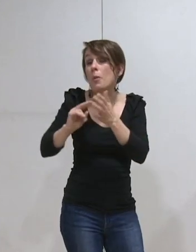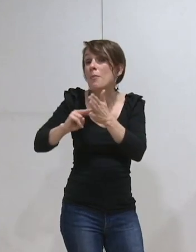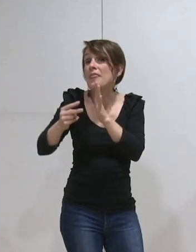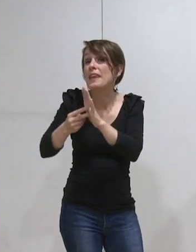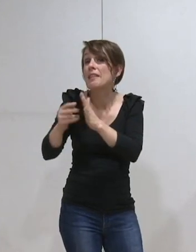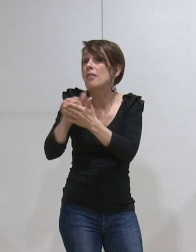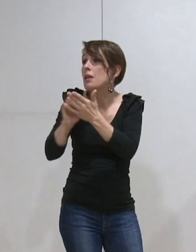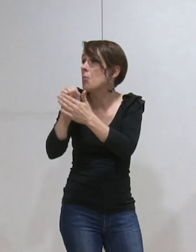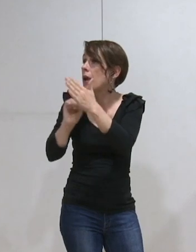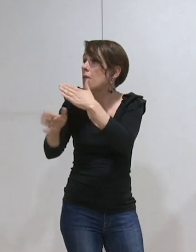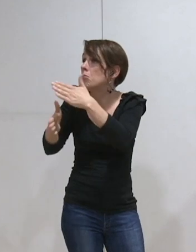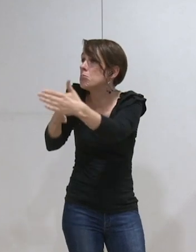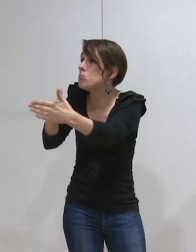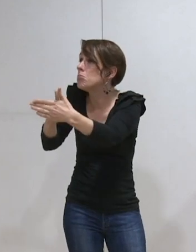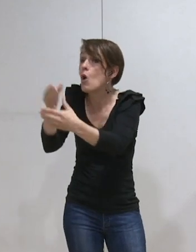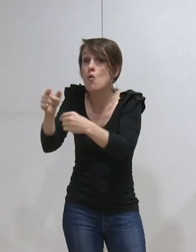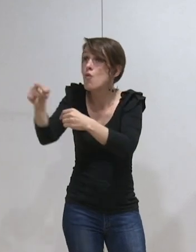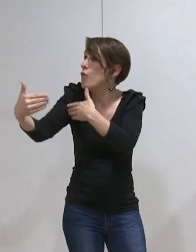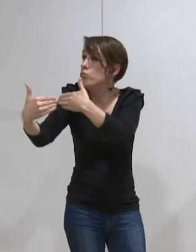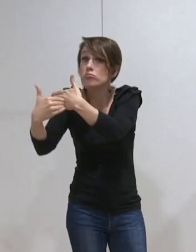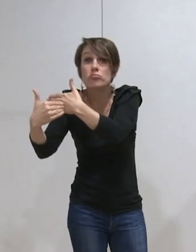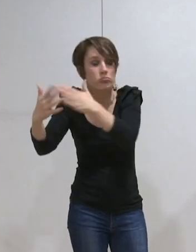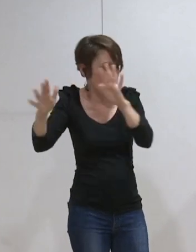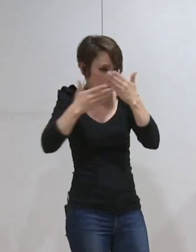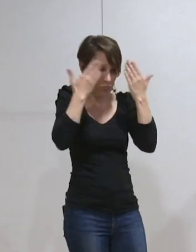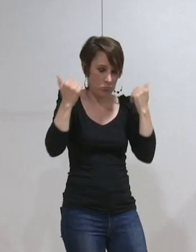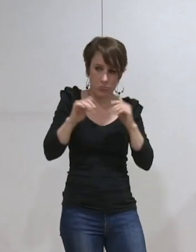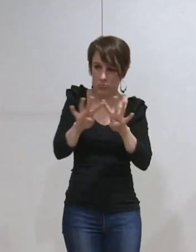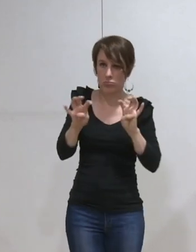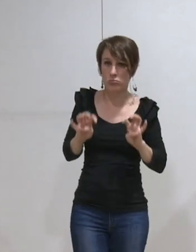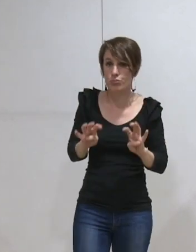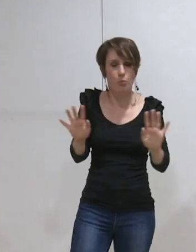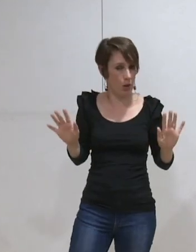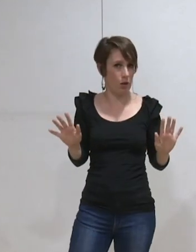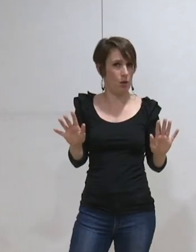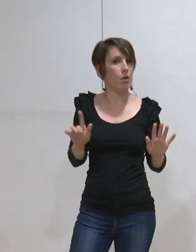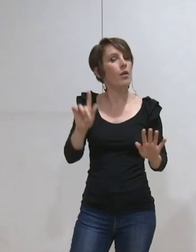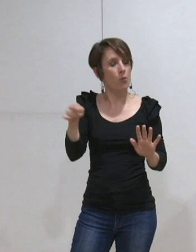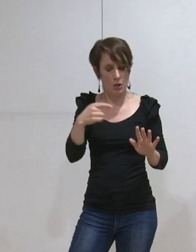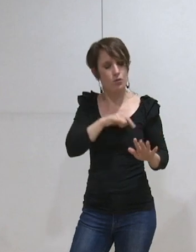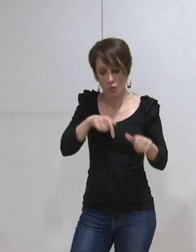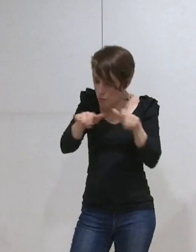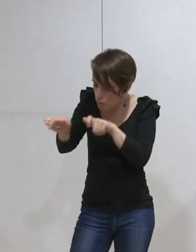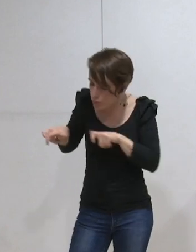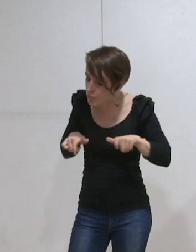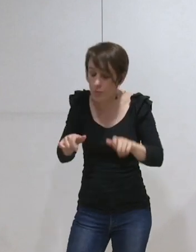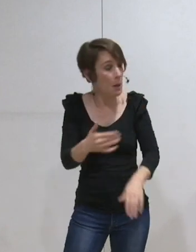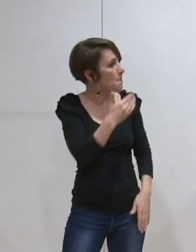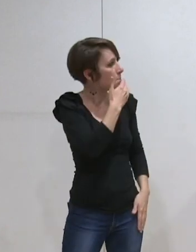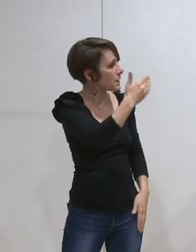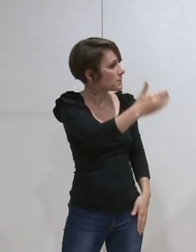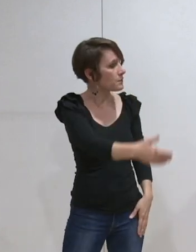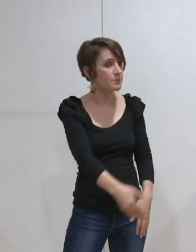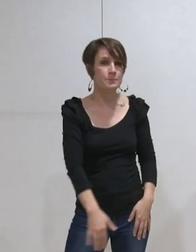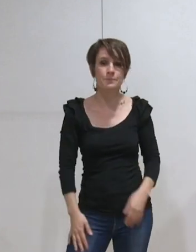aussi monsieur BR ou bien de votre côté ou bien de l'envoi mais évidemment cela sera regardé sur le